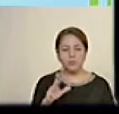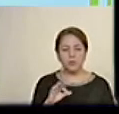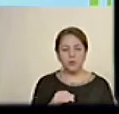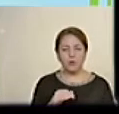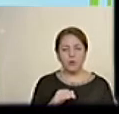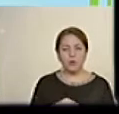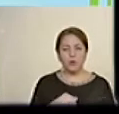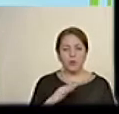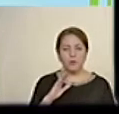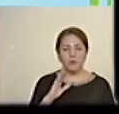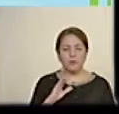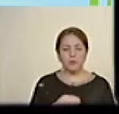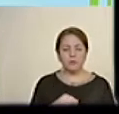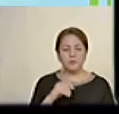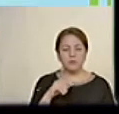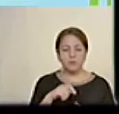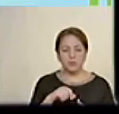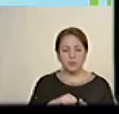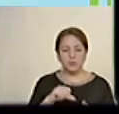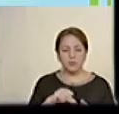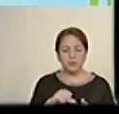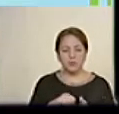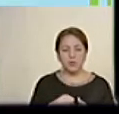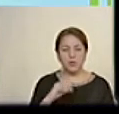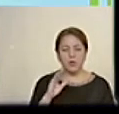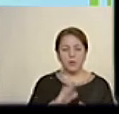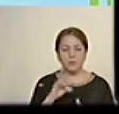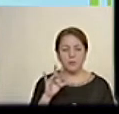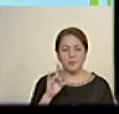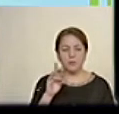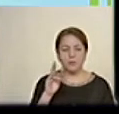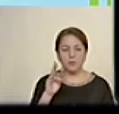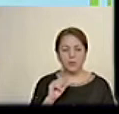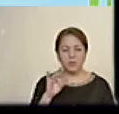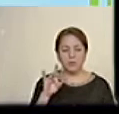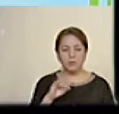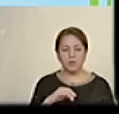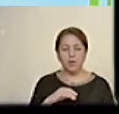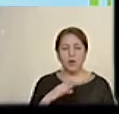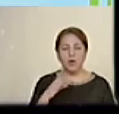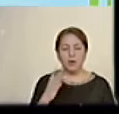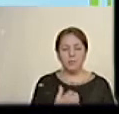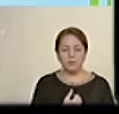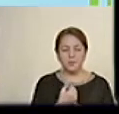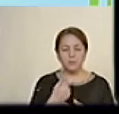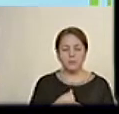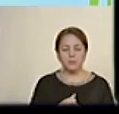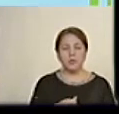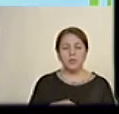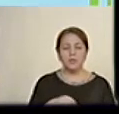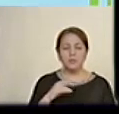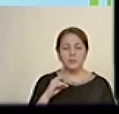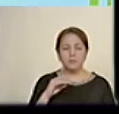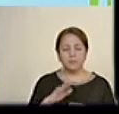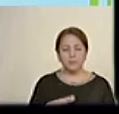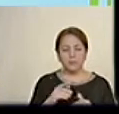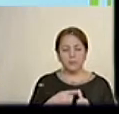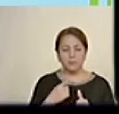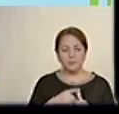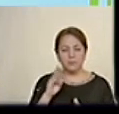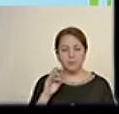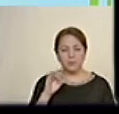выступает в роли обстоятельства причины, выраженного определительным местоименным наречием. А во